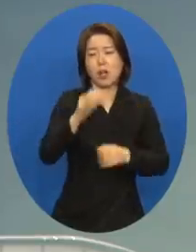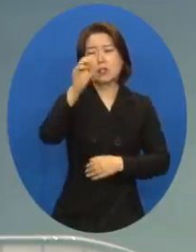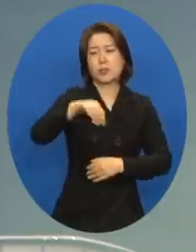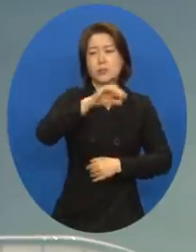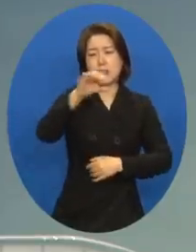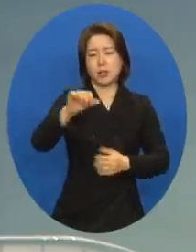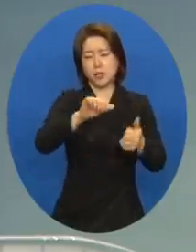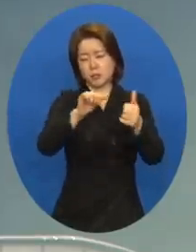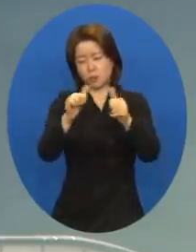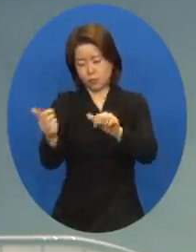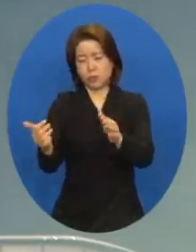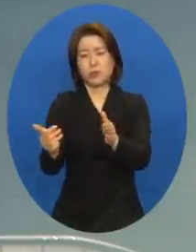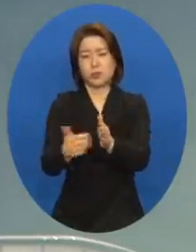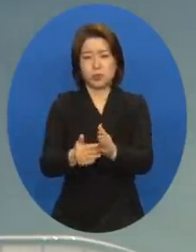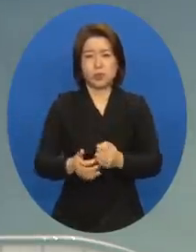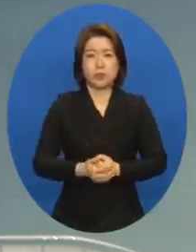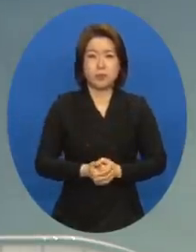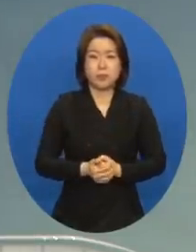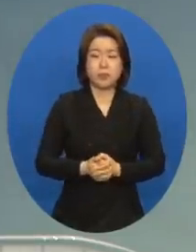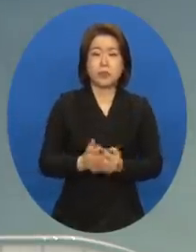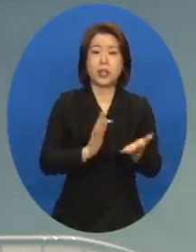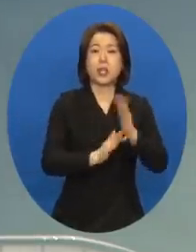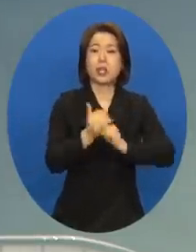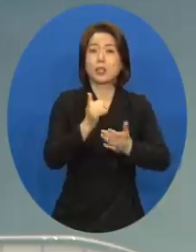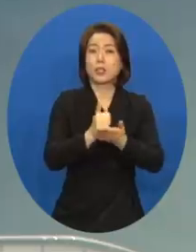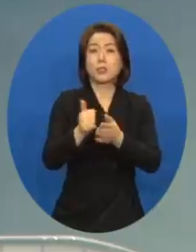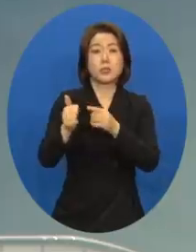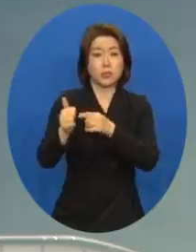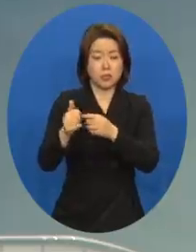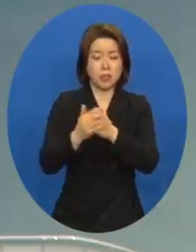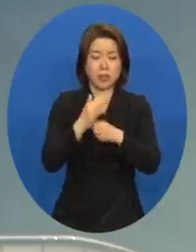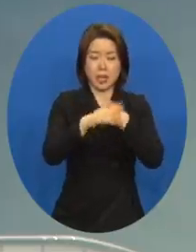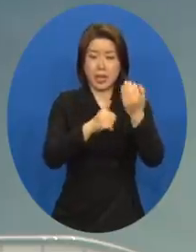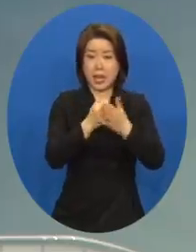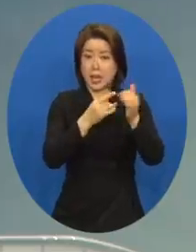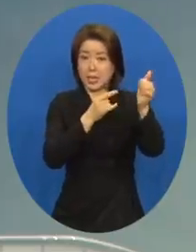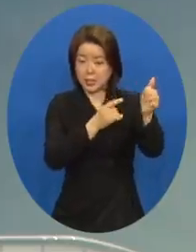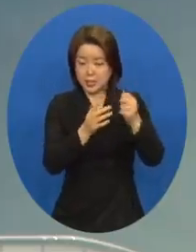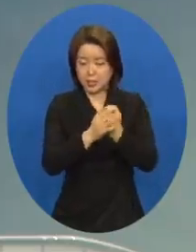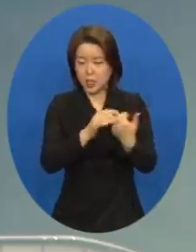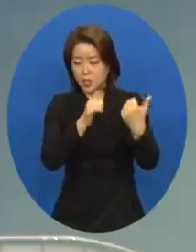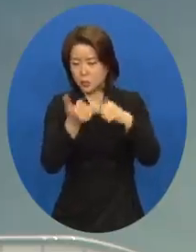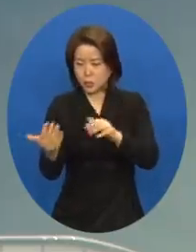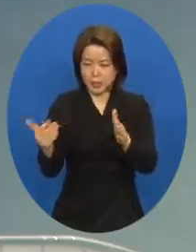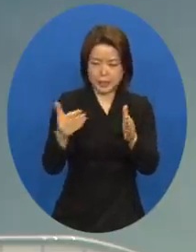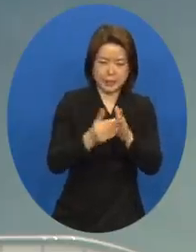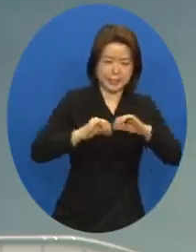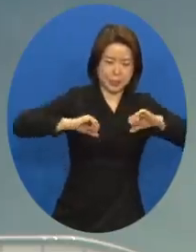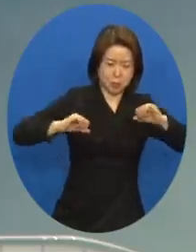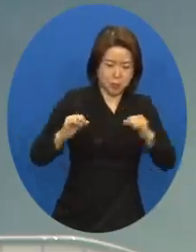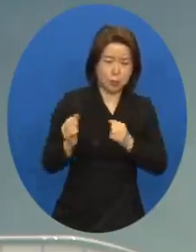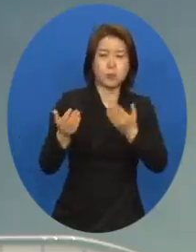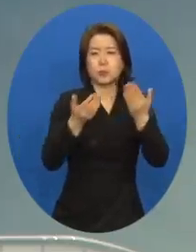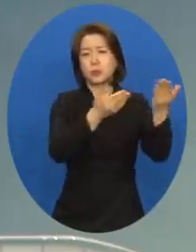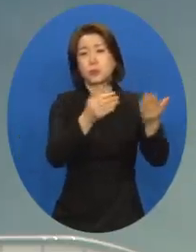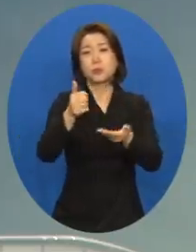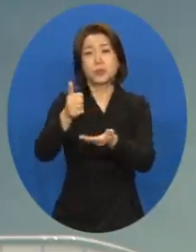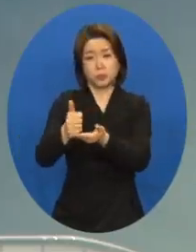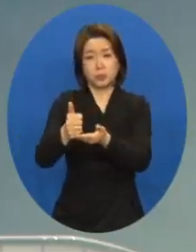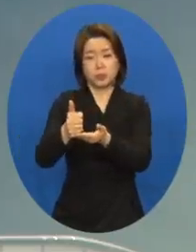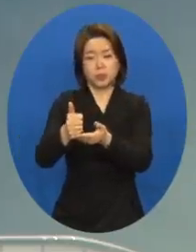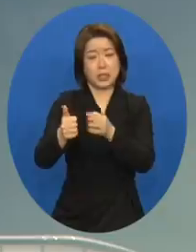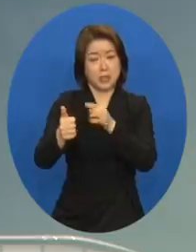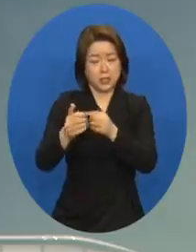죽으십니다. 예수님 그분이 하나님께 죽기까지 복종하신 분입니다.